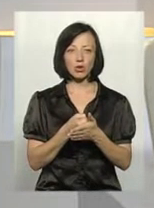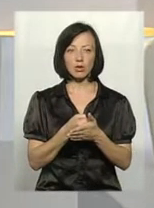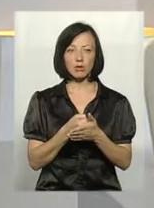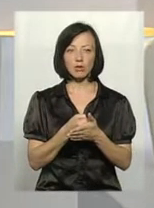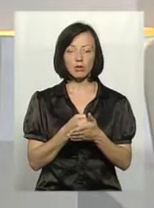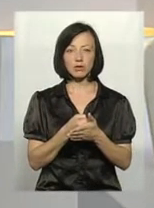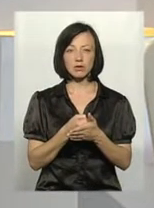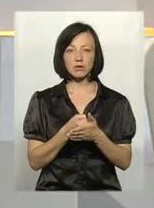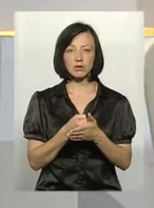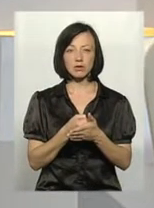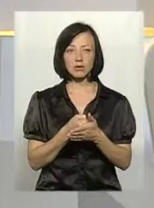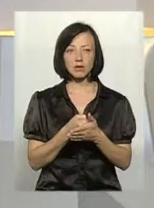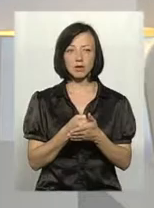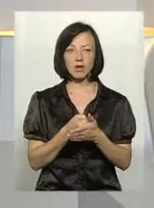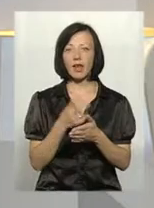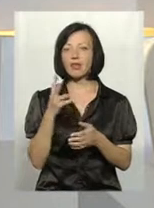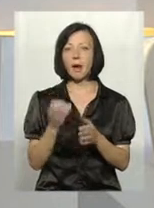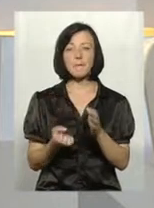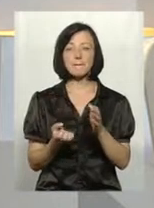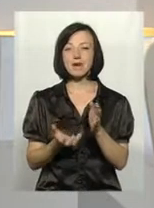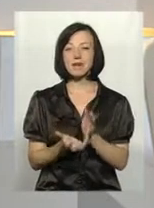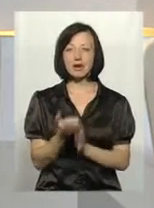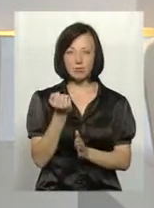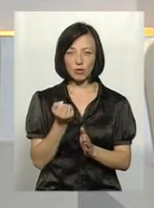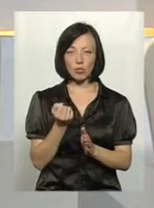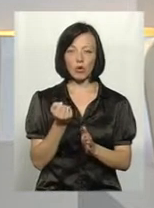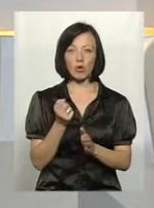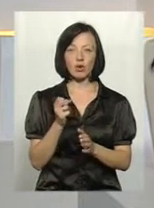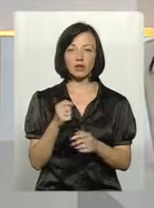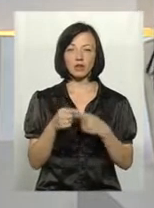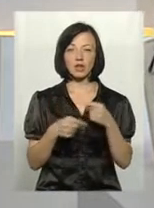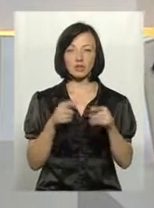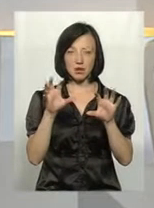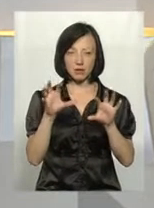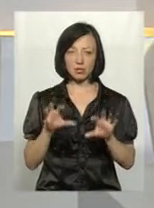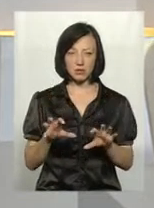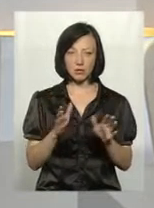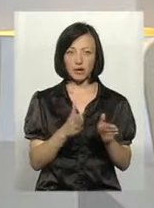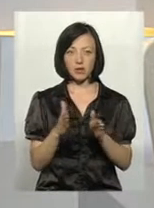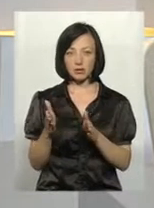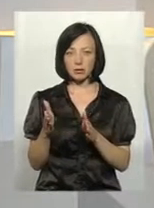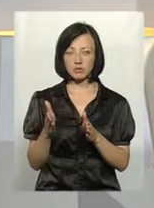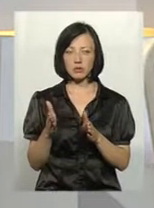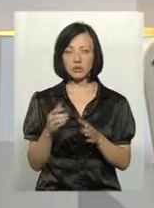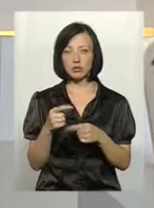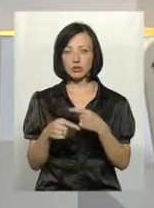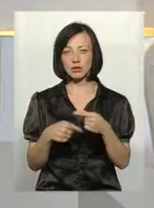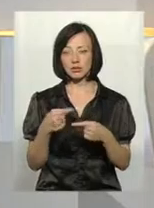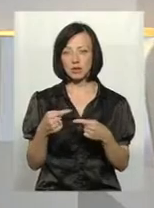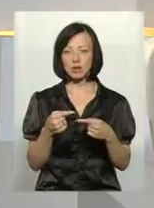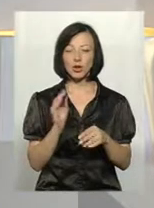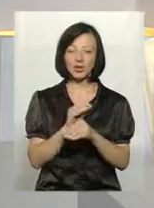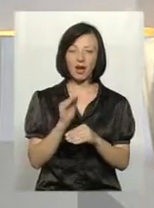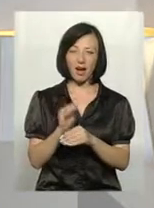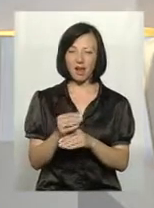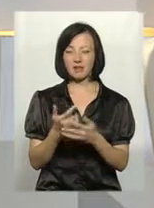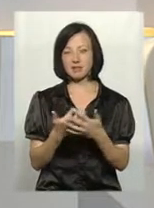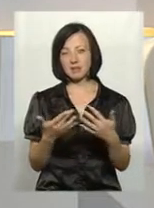політикою, не підтримкою аграріїв загалом через законодавчі механізми, через механізми